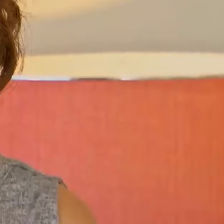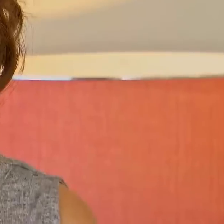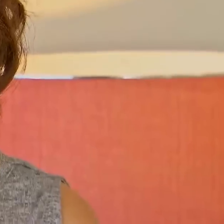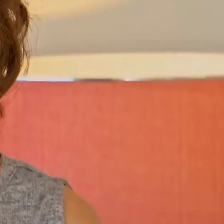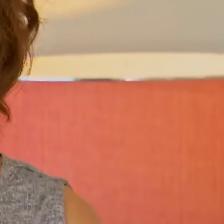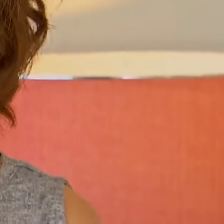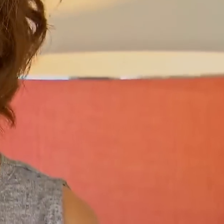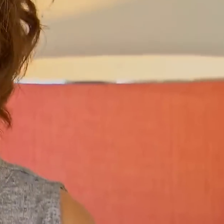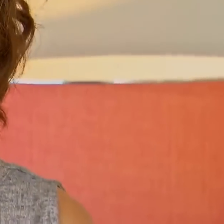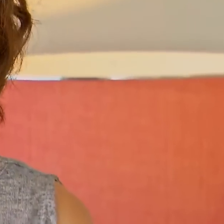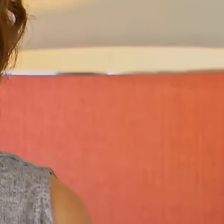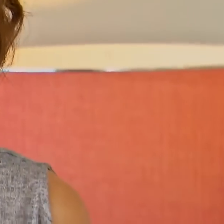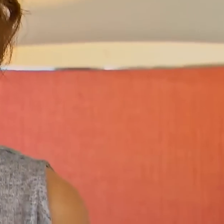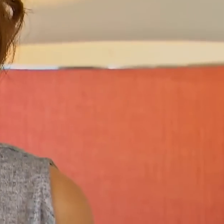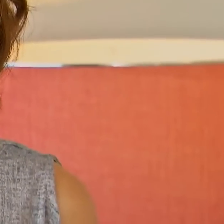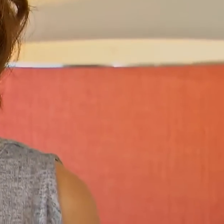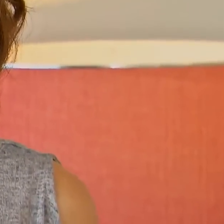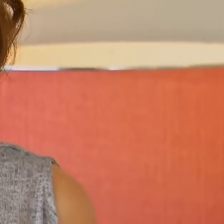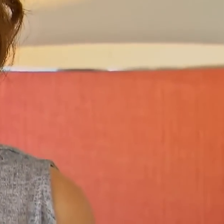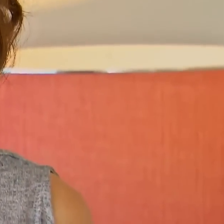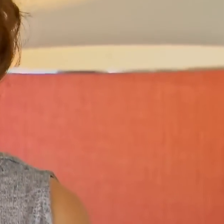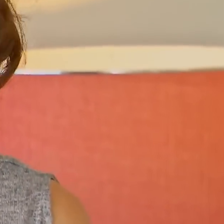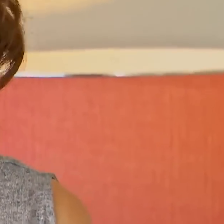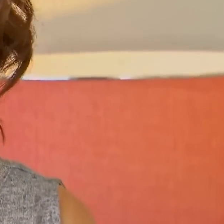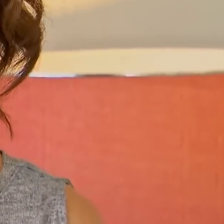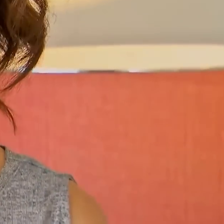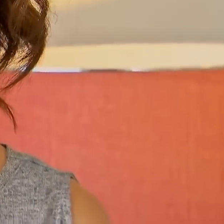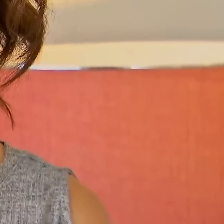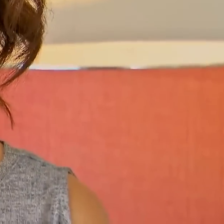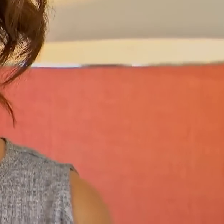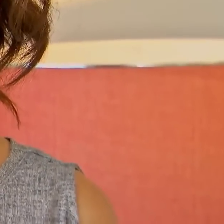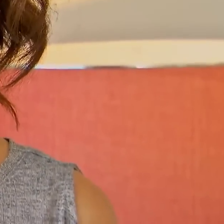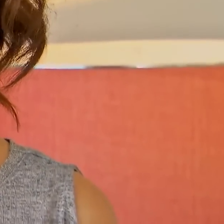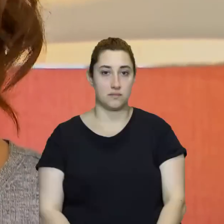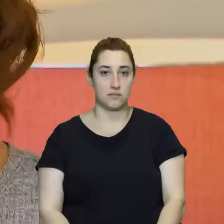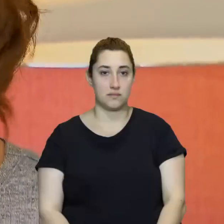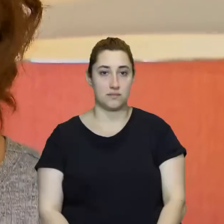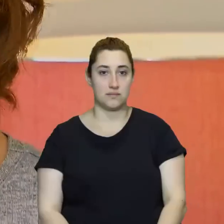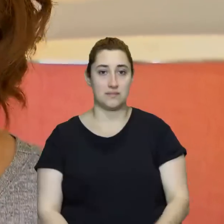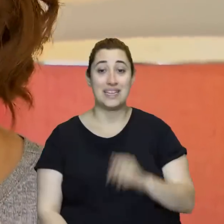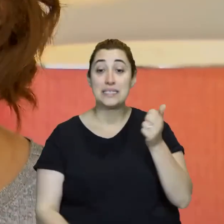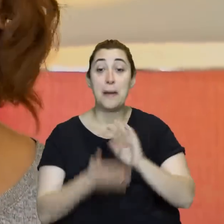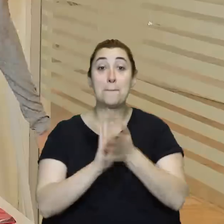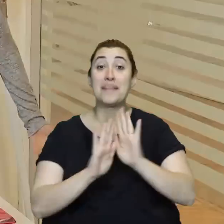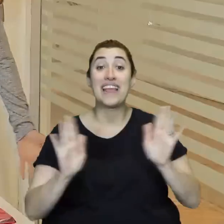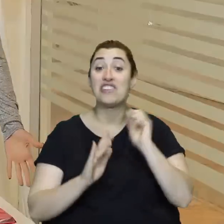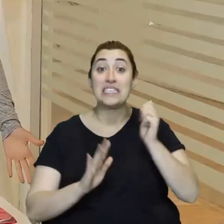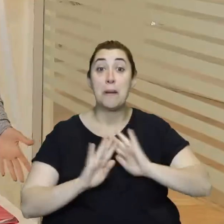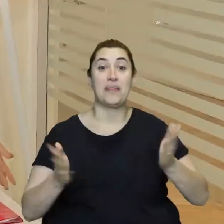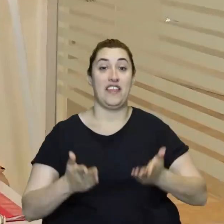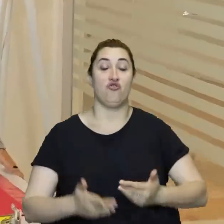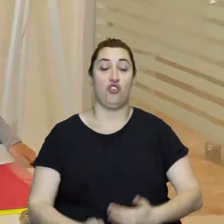Kapatıp telefonunu cebine koydu. Alev telefonu indirdi, ekrana bakarak derin bir iç çekti. Ne zaman bitecek bu iş ya, ne